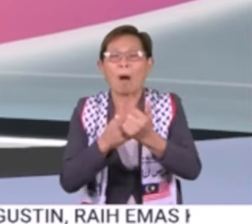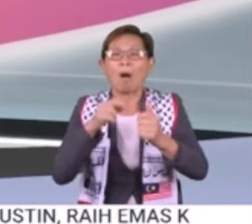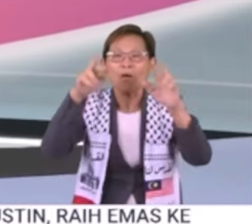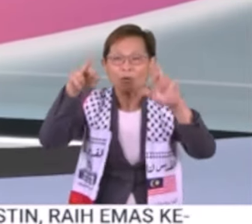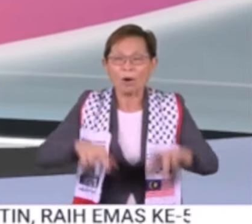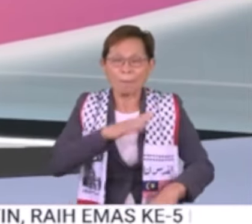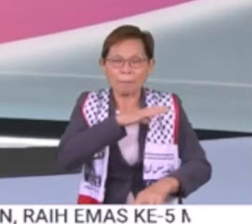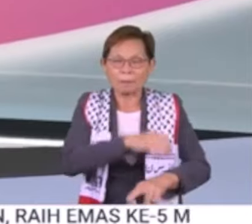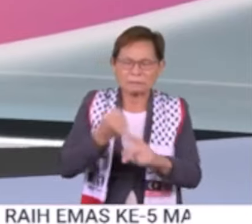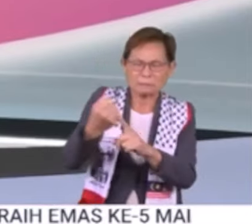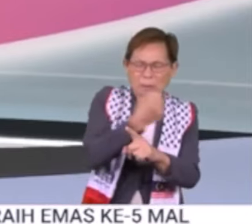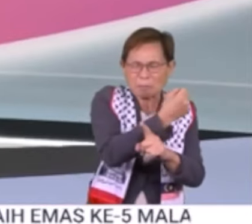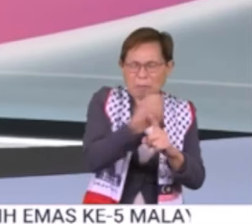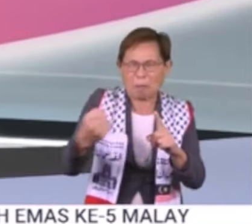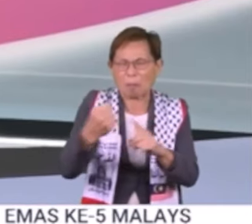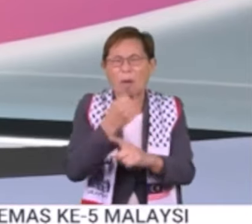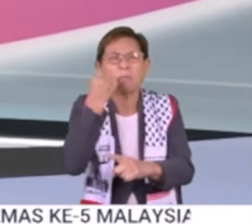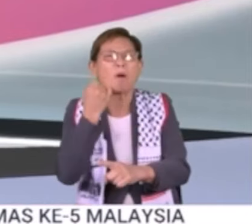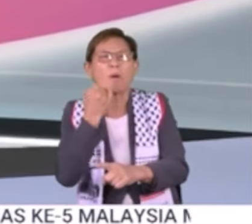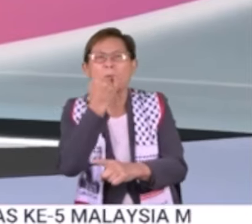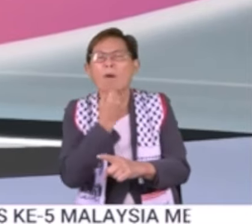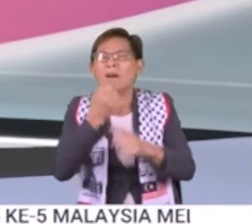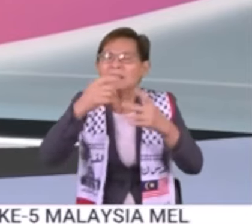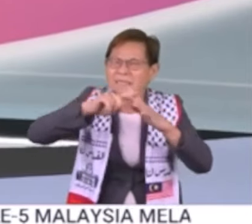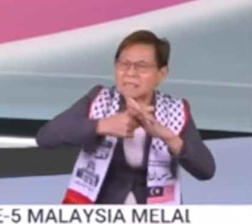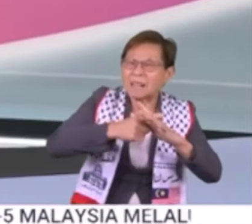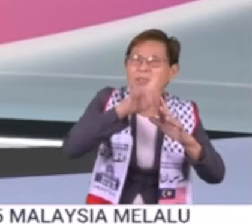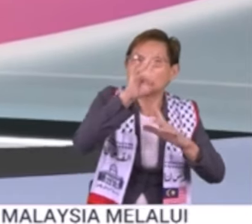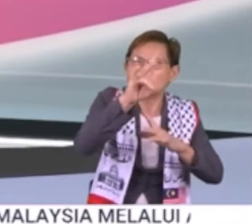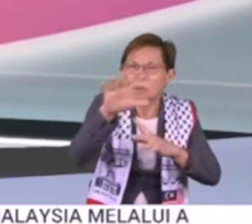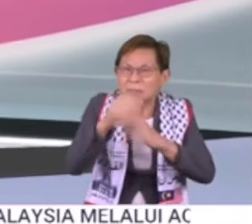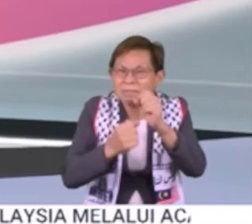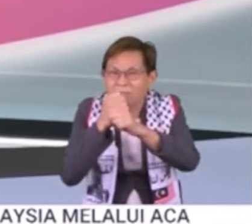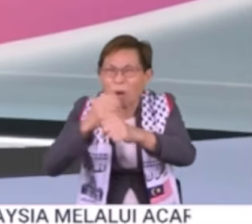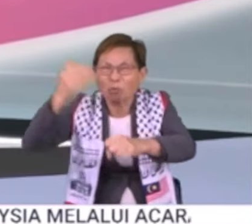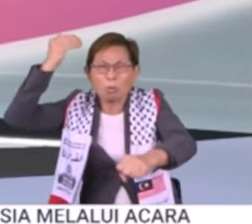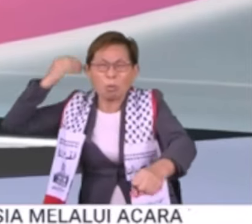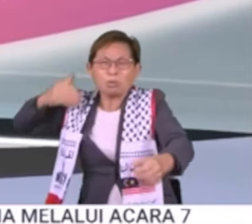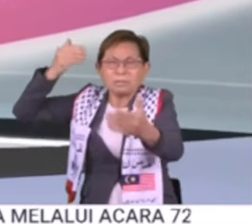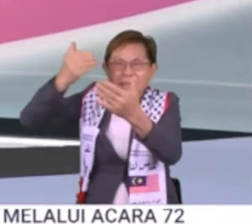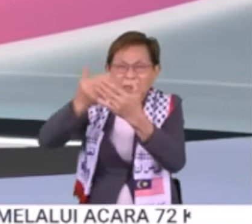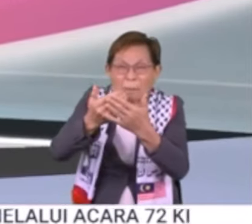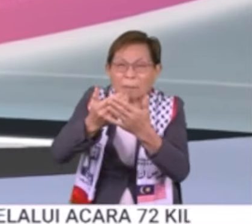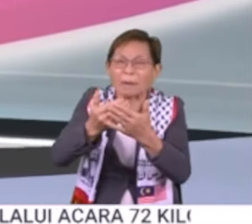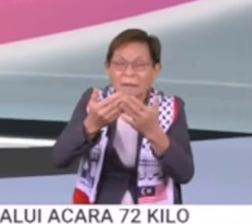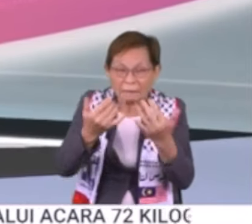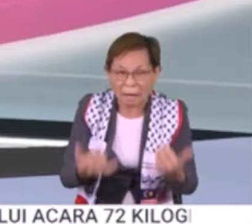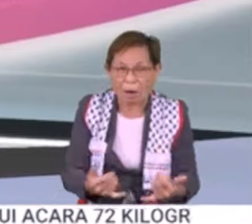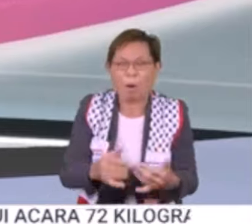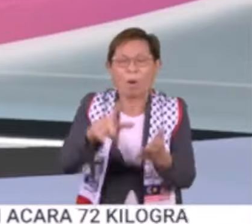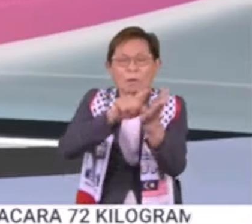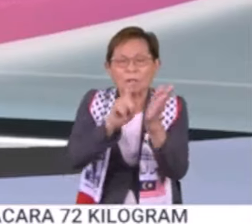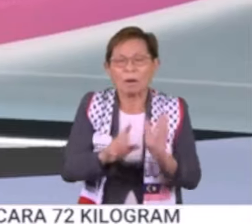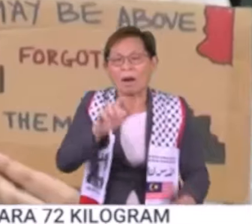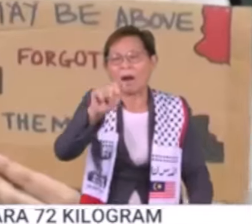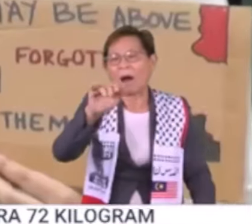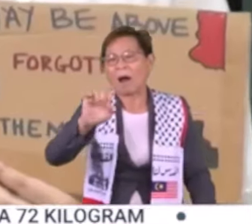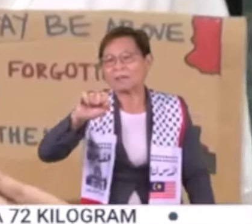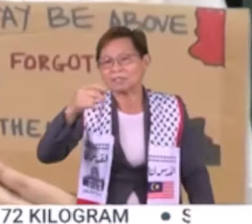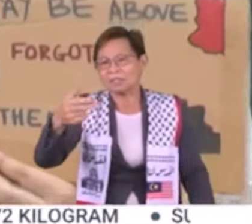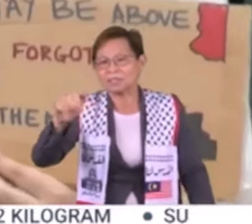Palestin yang ditindas rejim itu sejak 75 tahun dahulu. Wartawan Aisyah Yatim ada laporannya.